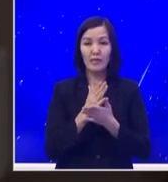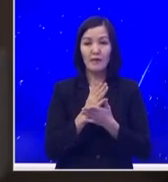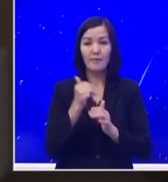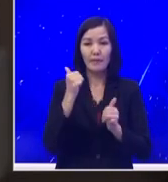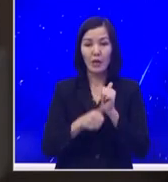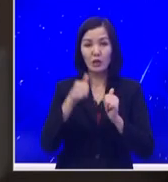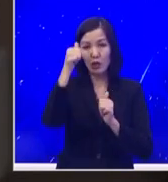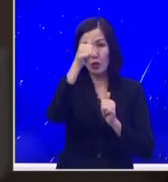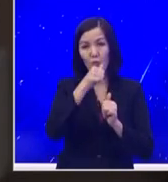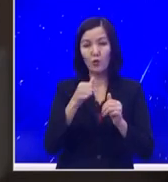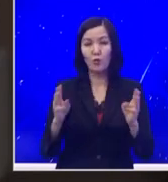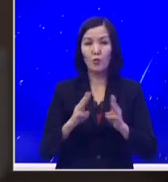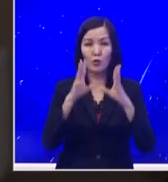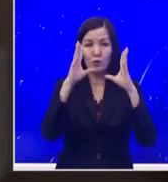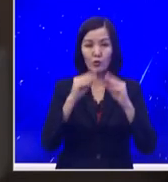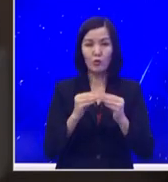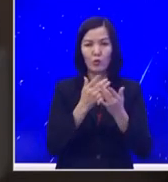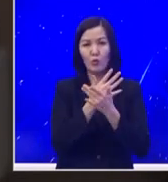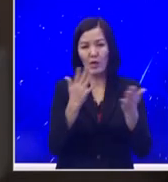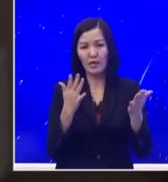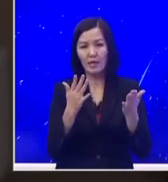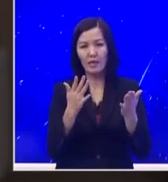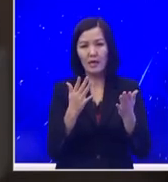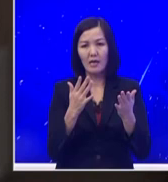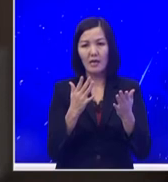сайын өрт сөндіру құралдары және де